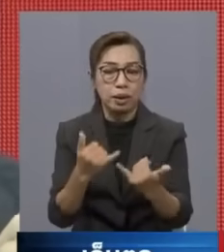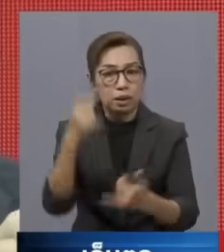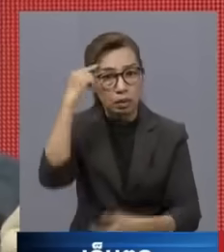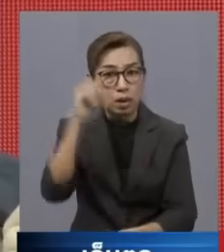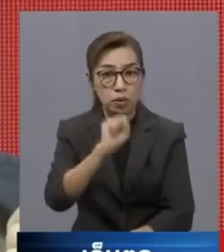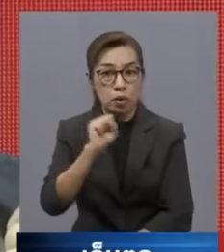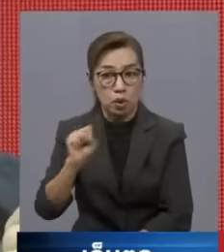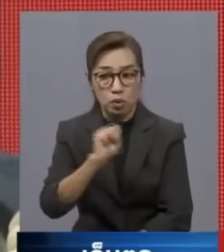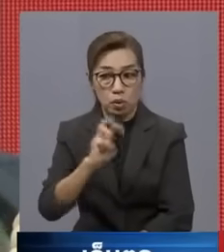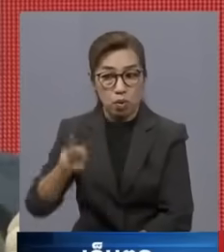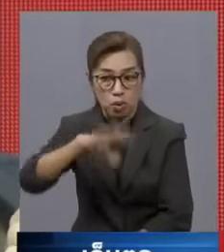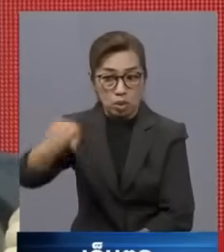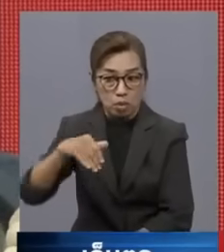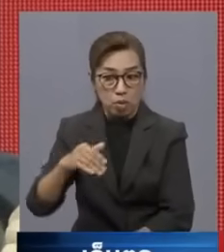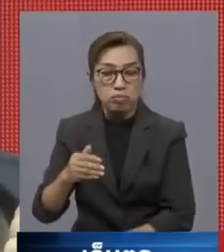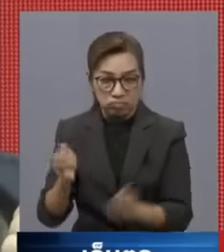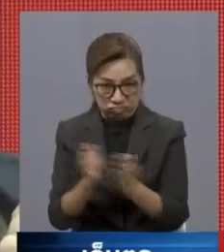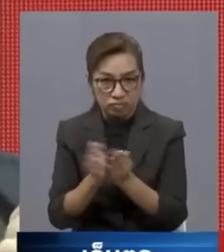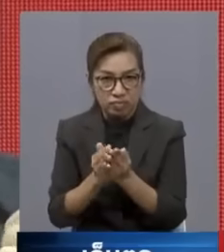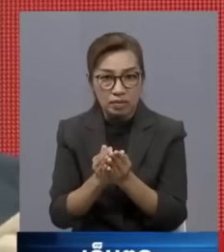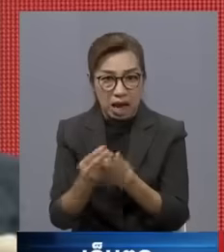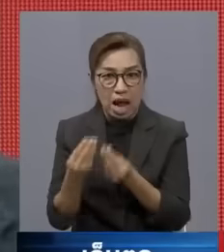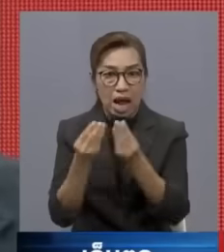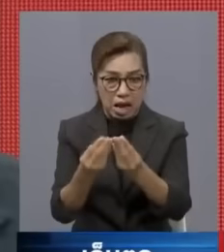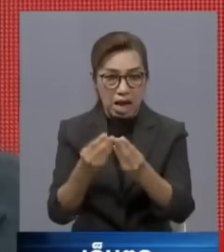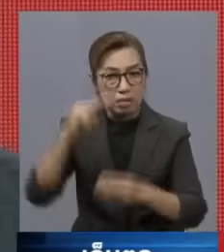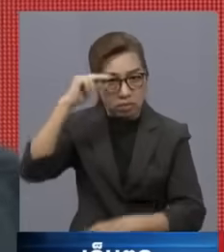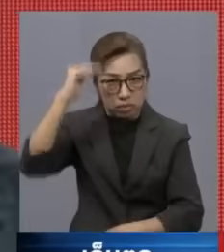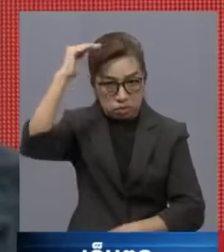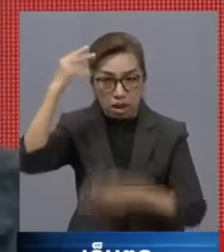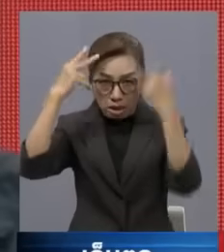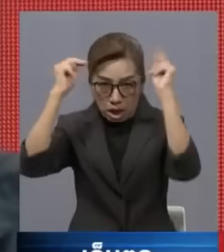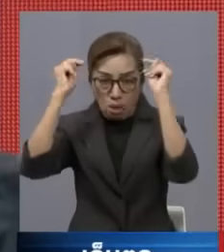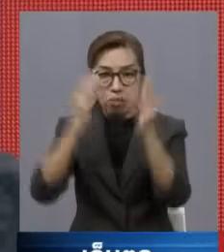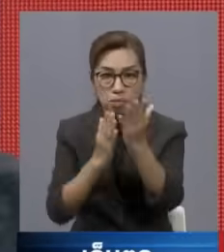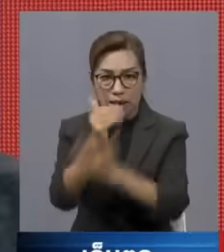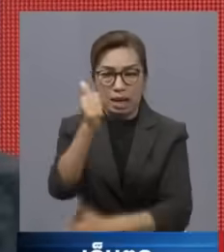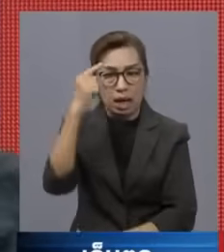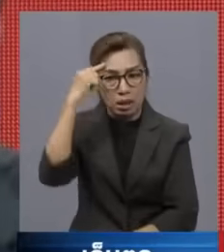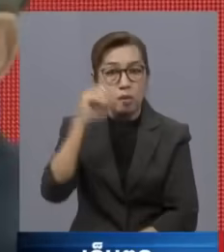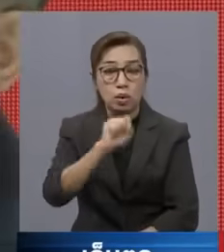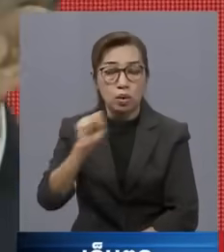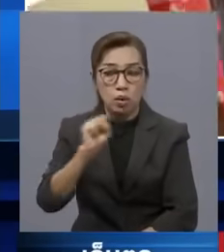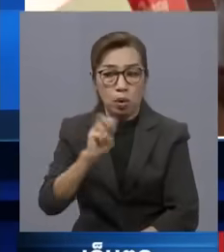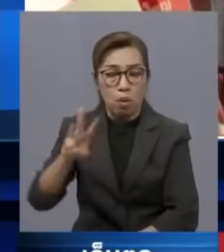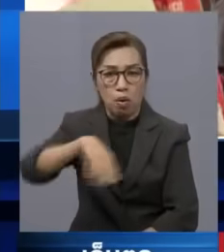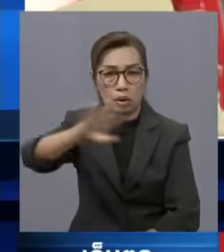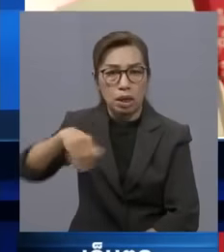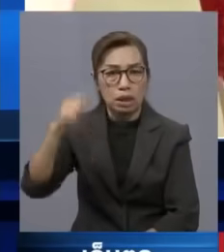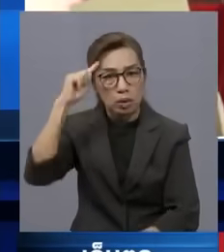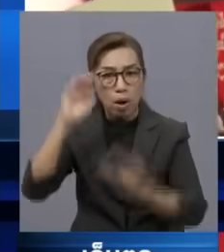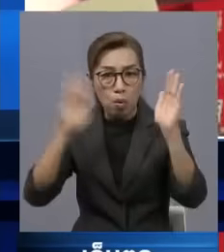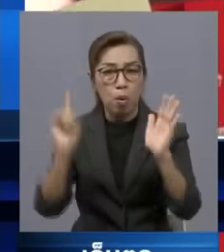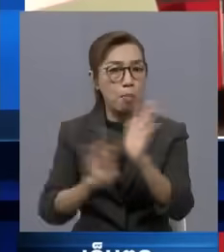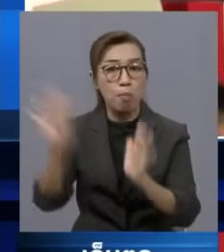สนับสนุนตัวของคุณเศรษฐาทวีสินนะครับ candidateนายกจากทางเพื่อไทยว่าน่าจะได้เสียงแบบครั้งเดียว